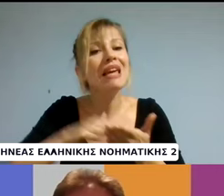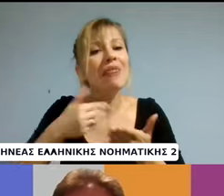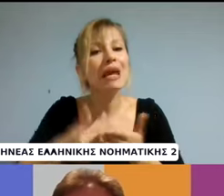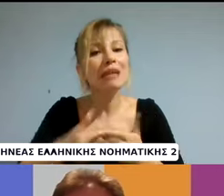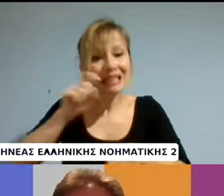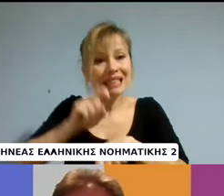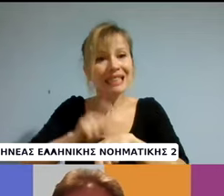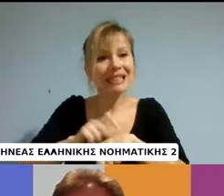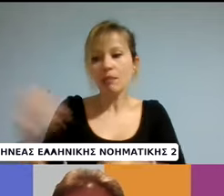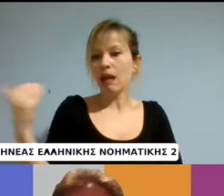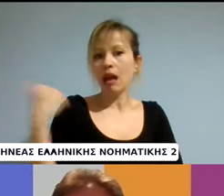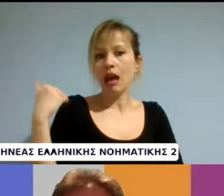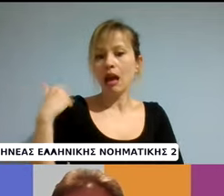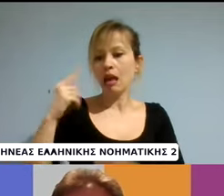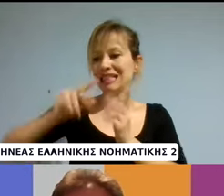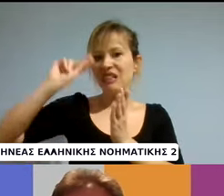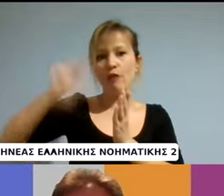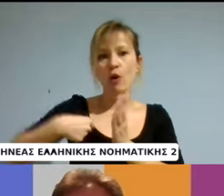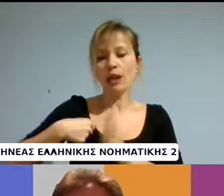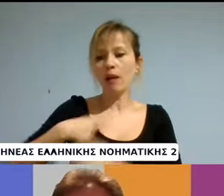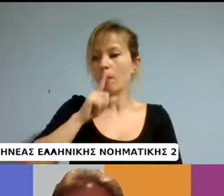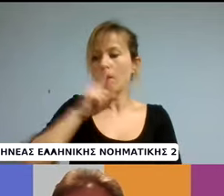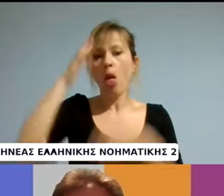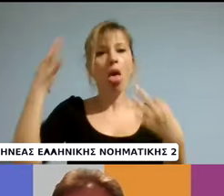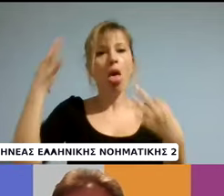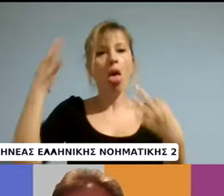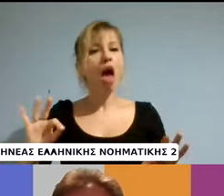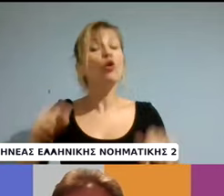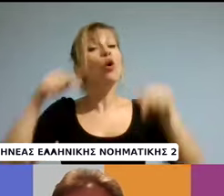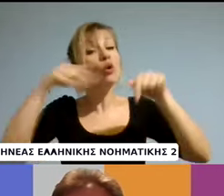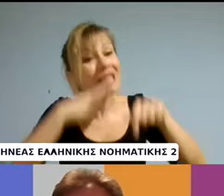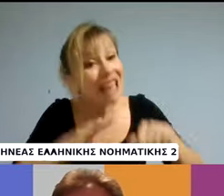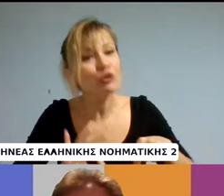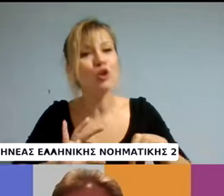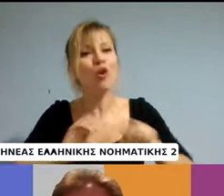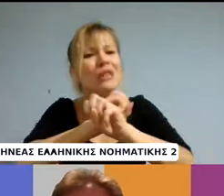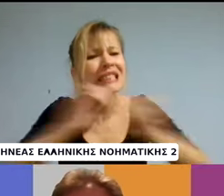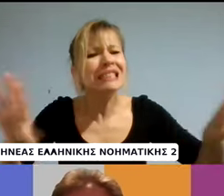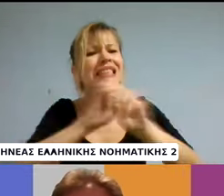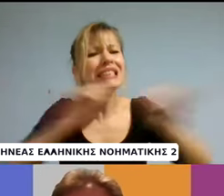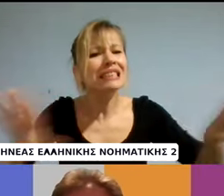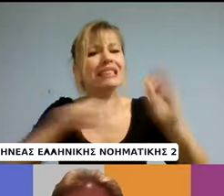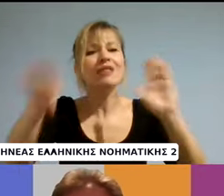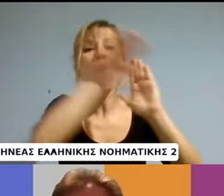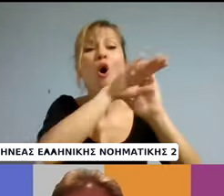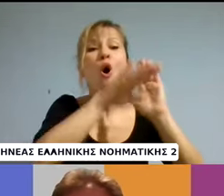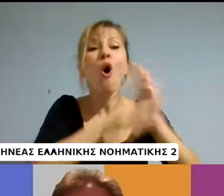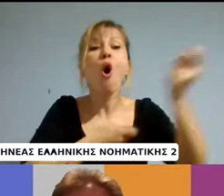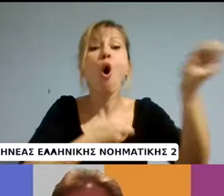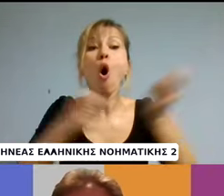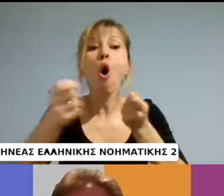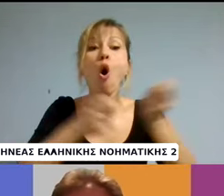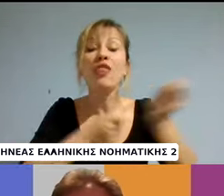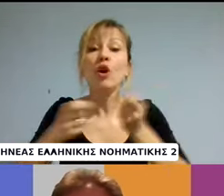δεν είναι βιώσιμες. Ο οδηγός μας θα βοηθήσει προς αυτή την κατεύθυνση. Διότι κανένας δεν